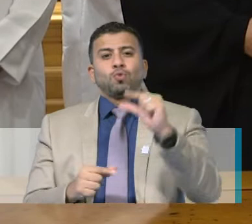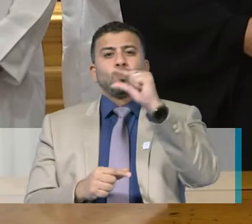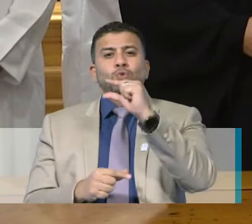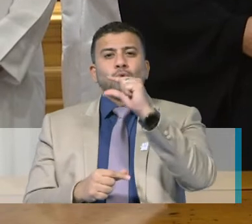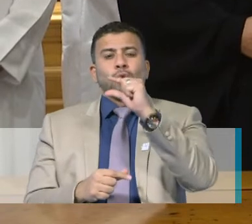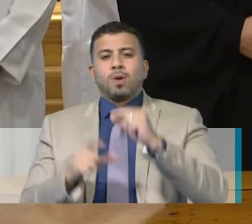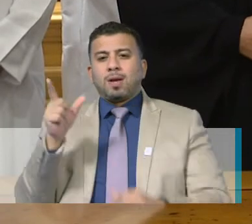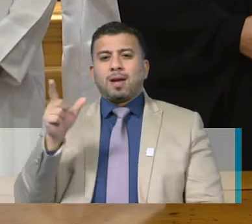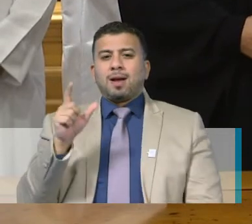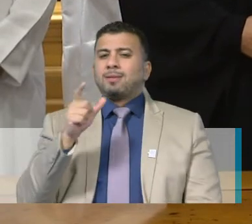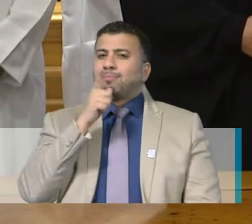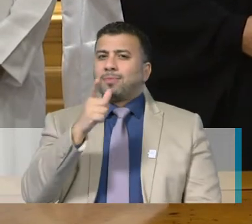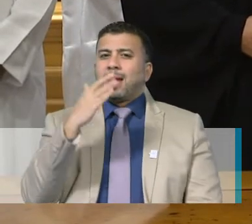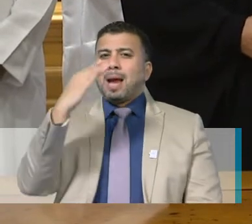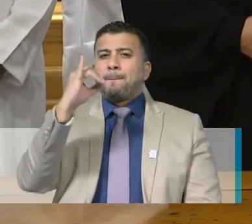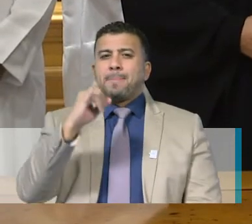نعيمي على هذا التعاون